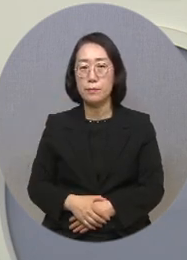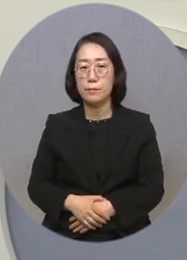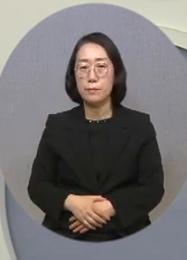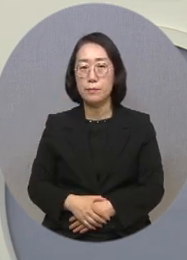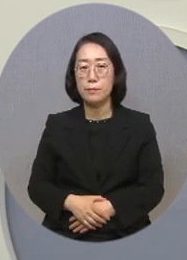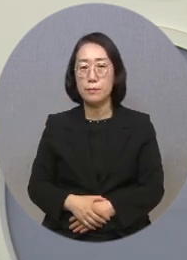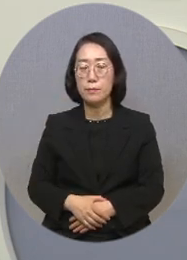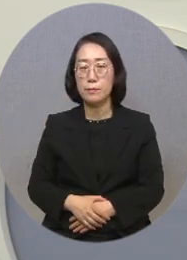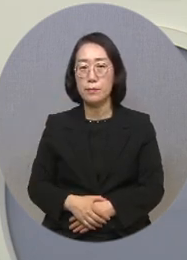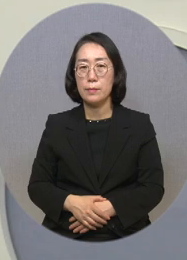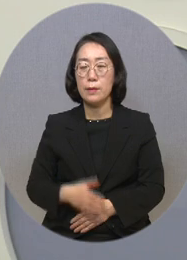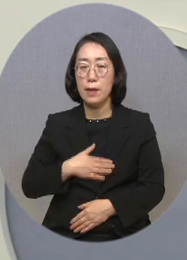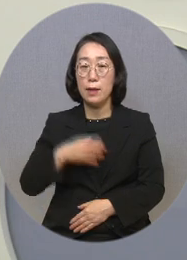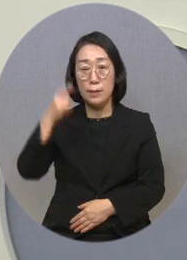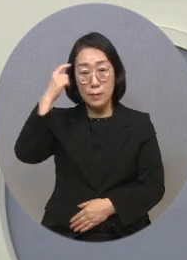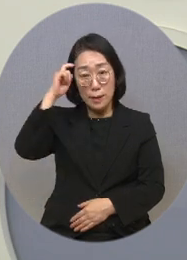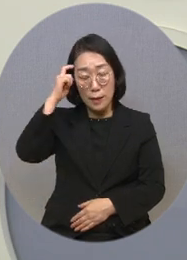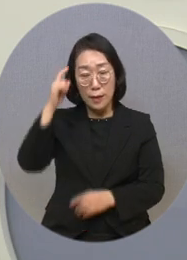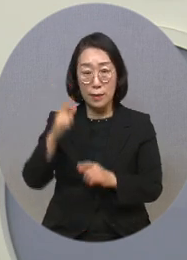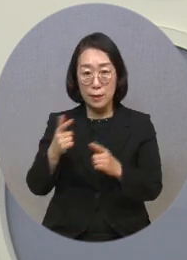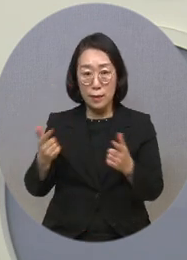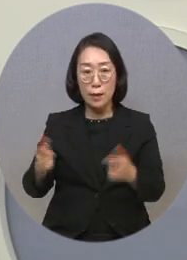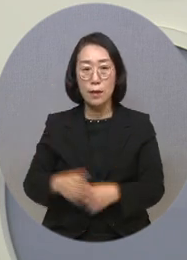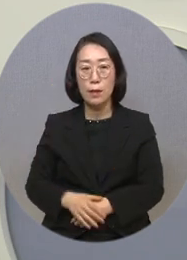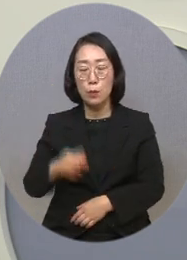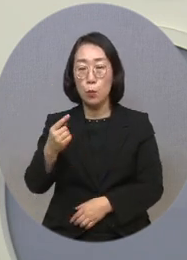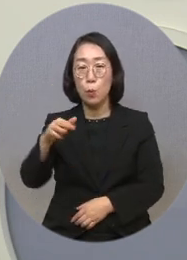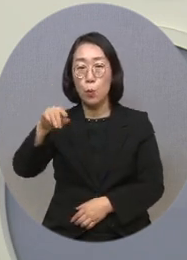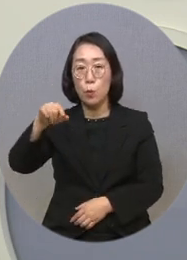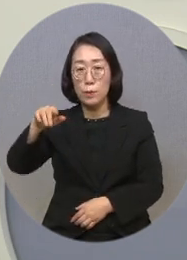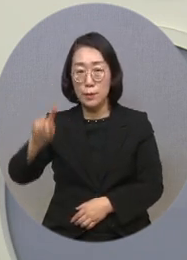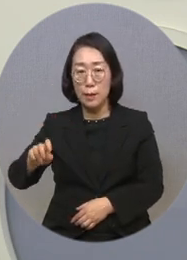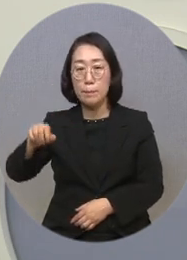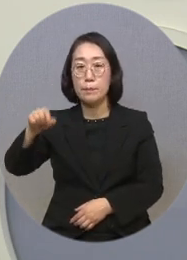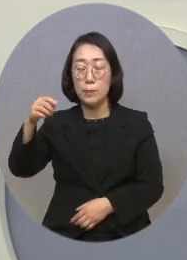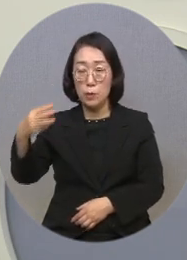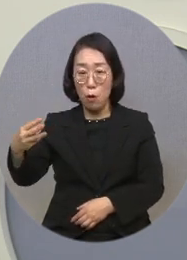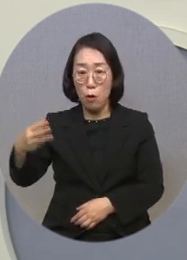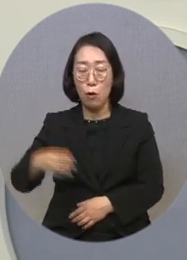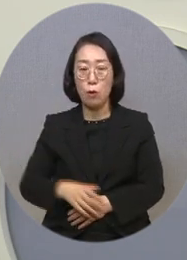북한이 제 생각뿐이 아니라 도참설에 있는 얘기예요. 예.